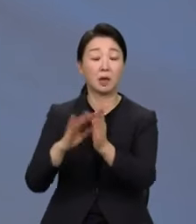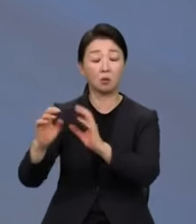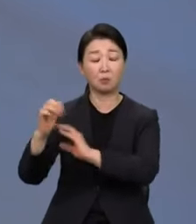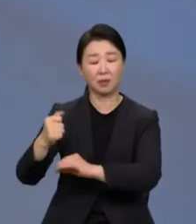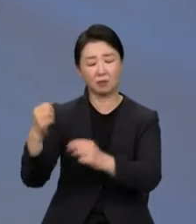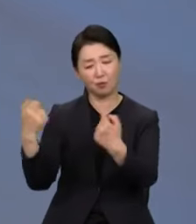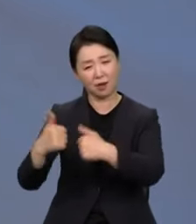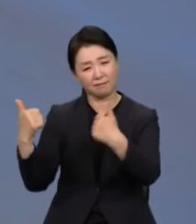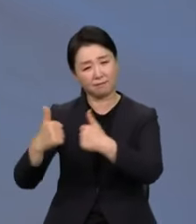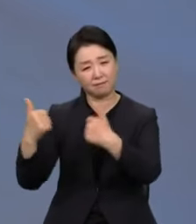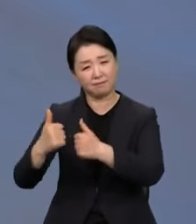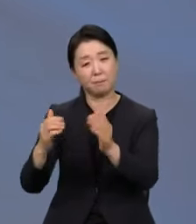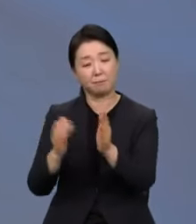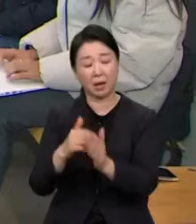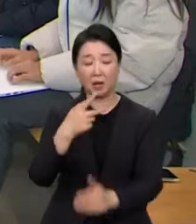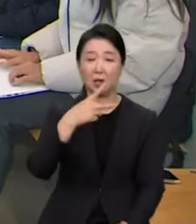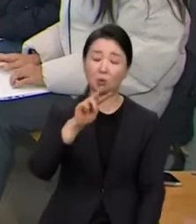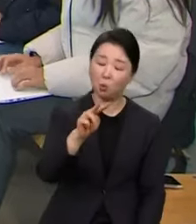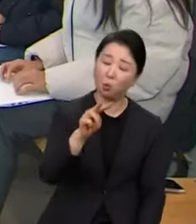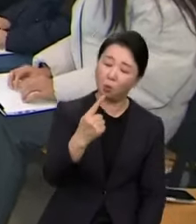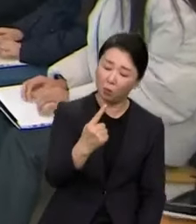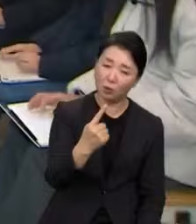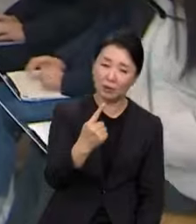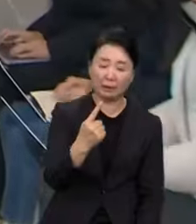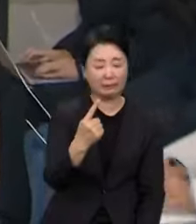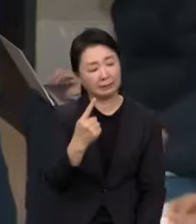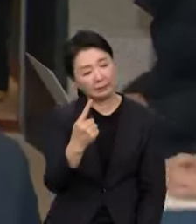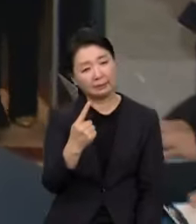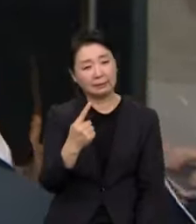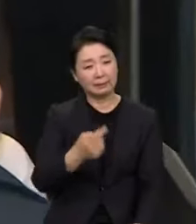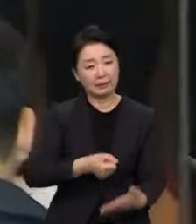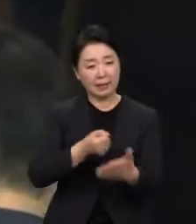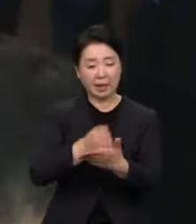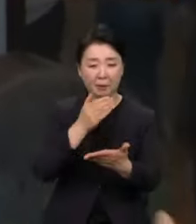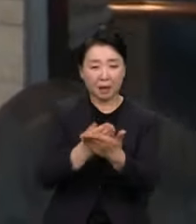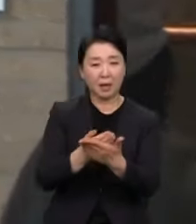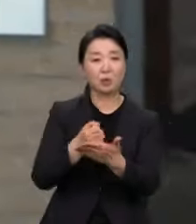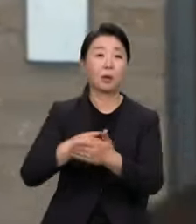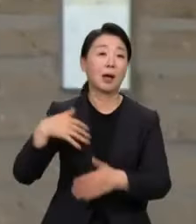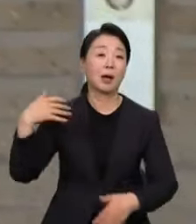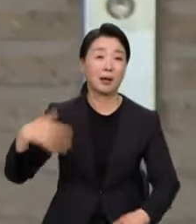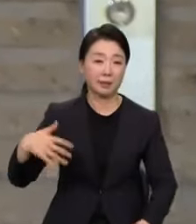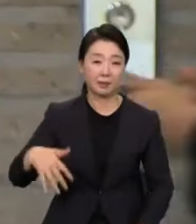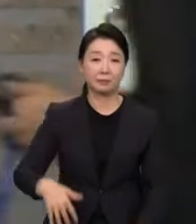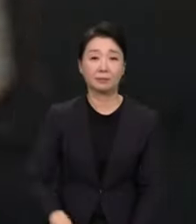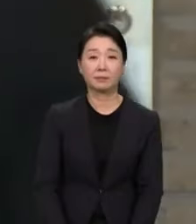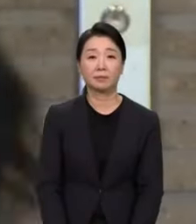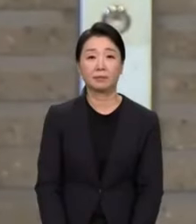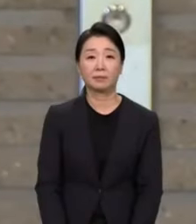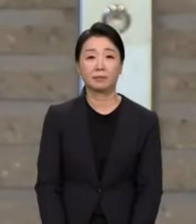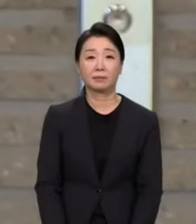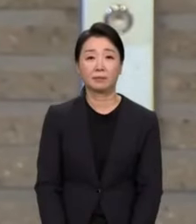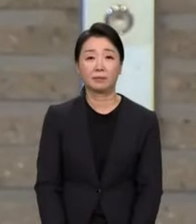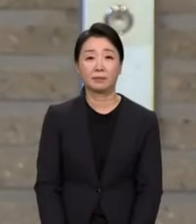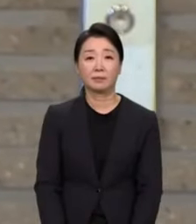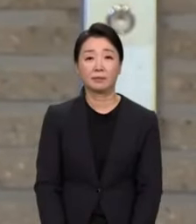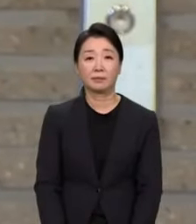회의를 거듭했지만 도 변호사의 낙천 여부에 대한 결론을 내리지 못한 걸로 전해졌습니다. JTBC